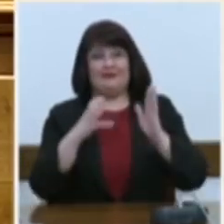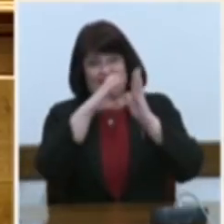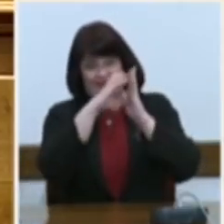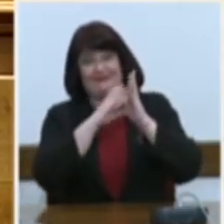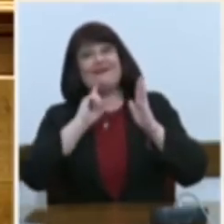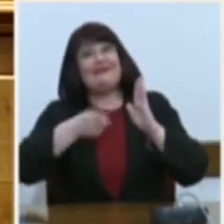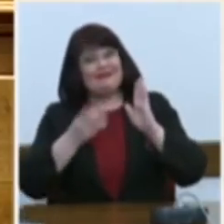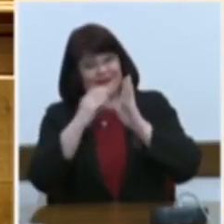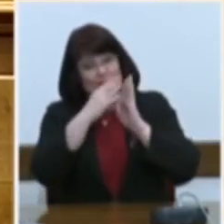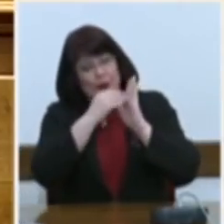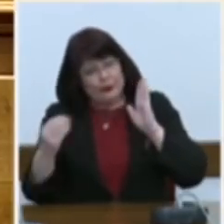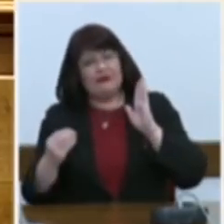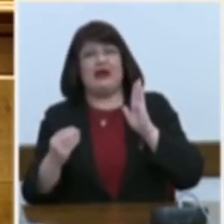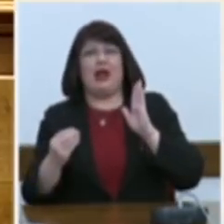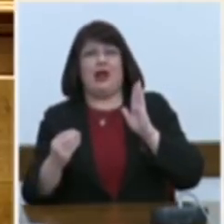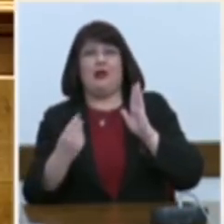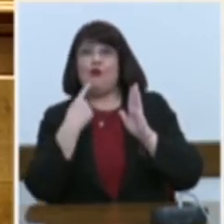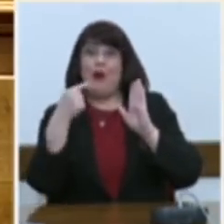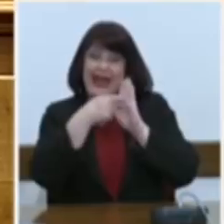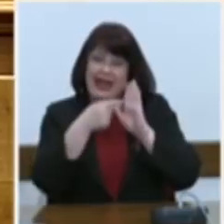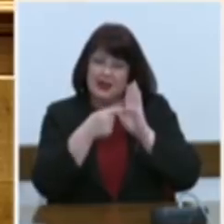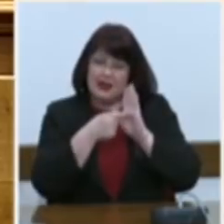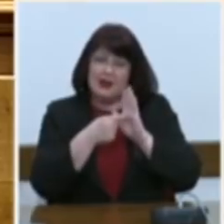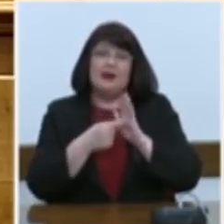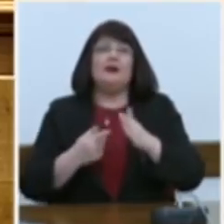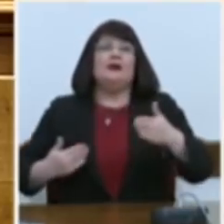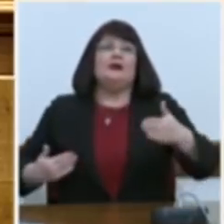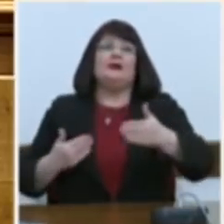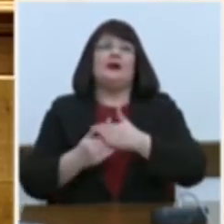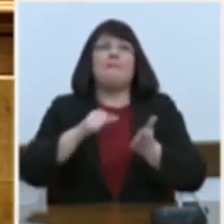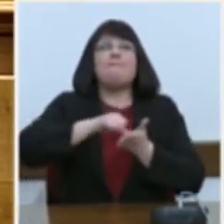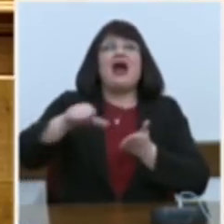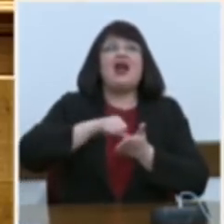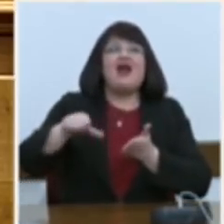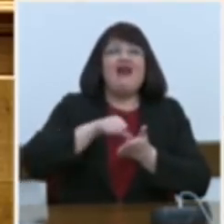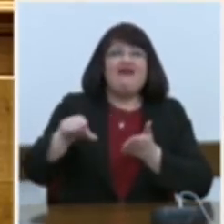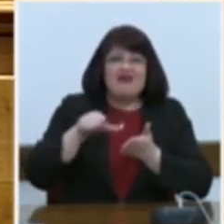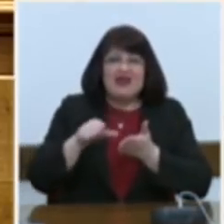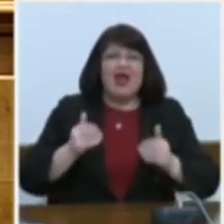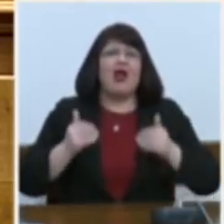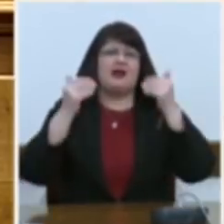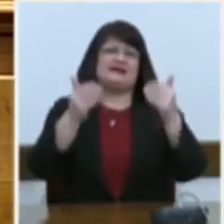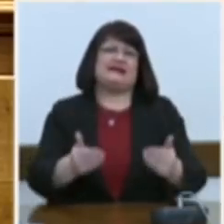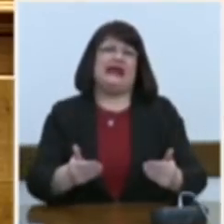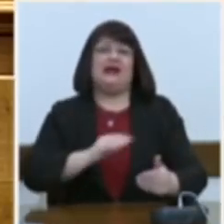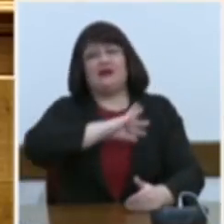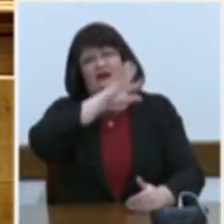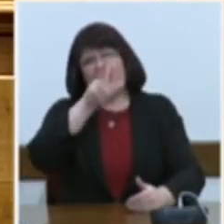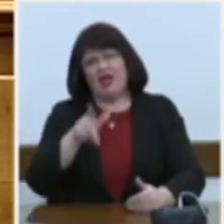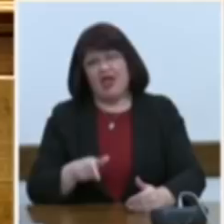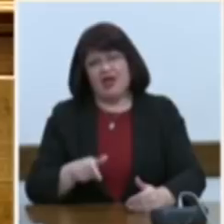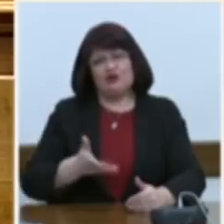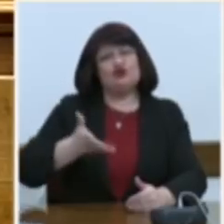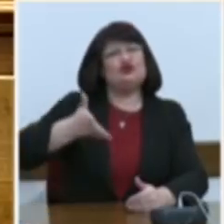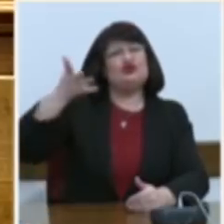που υπήρχε πριν και όριζε ότι η προθεσμία παραγραφής των εγκλημάτων αυτών αναστέλλεται μέχρι την ενηλικίωση